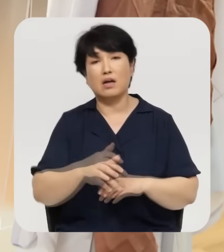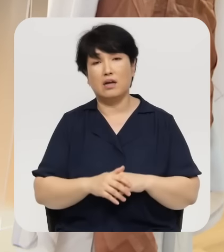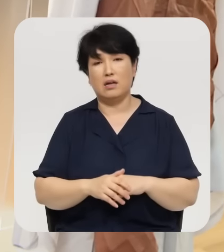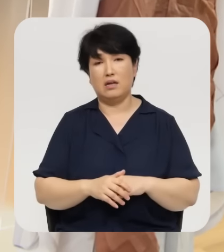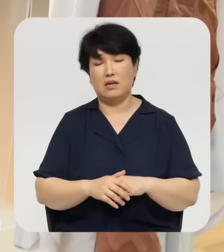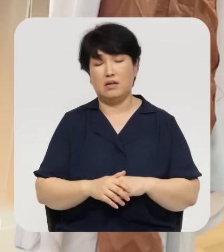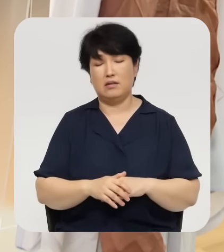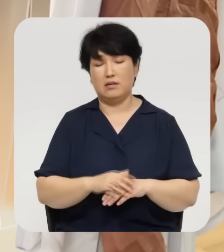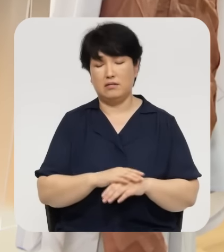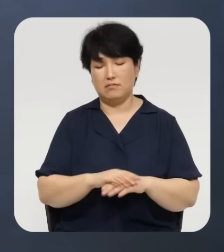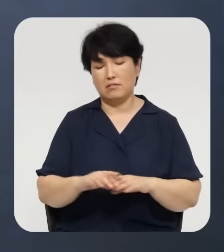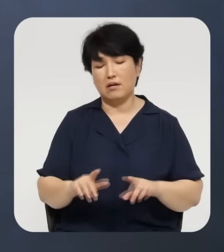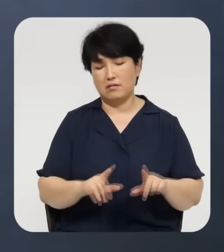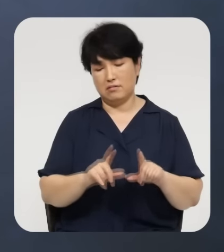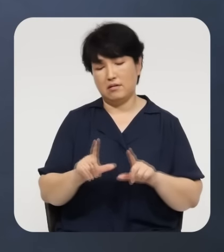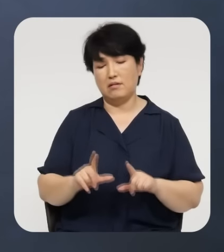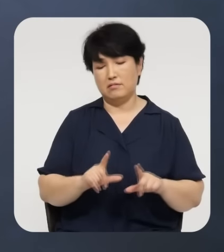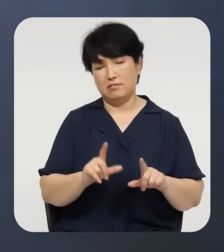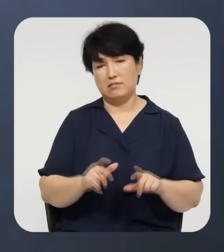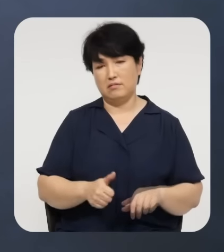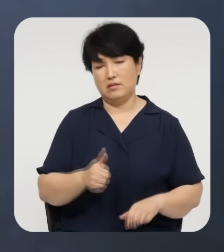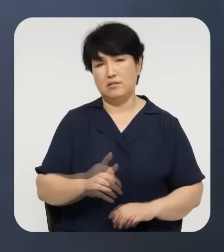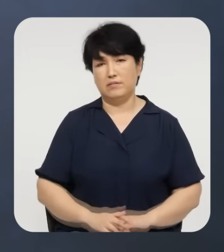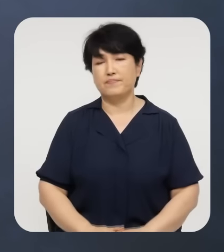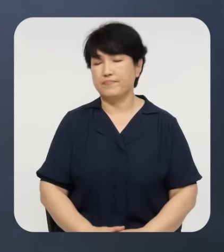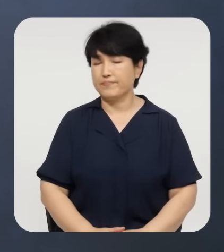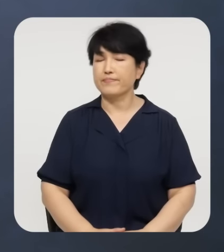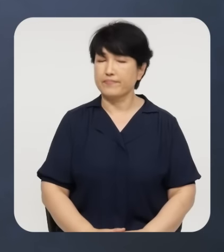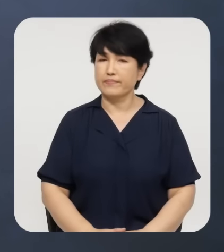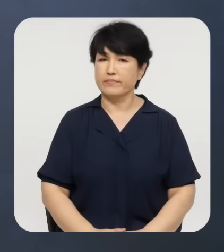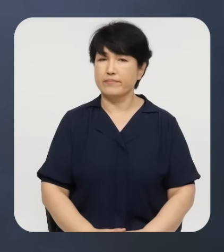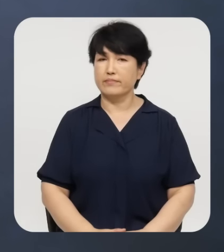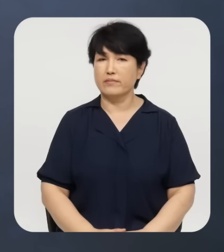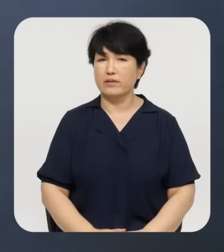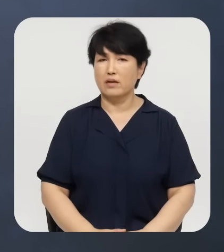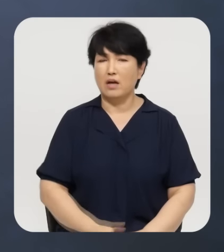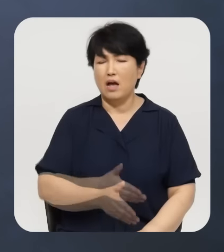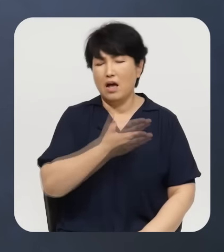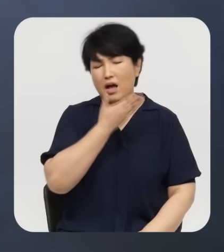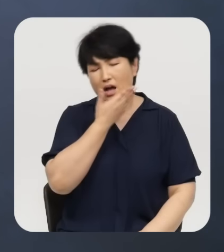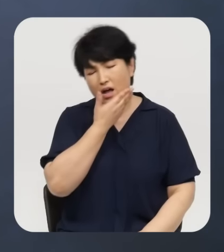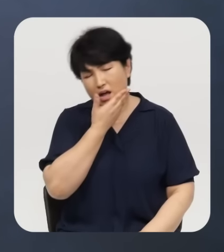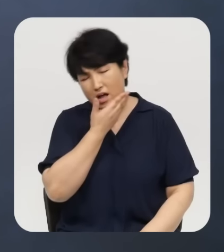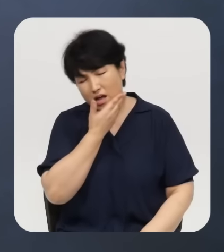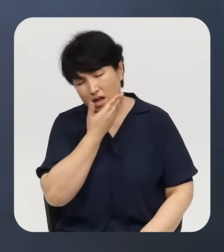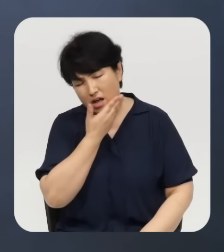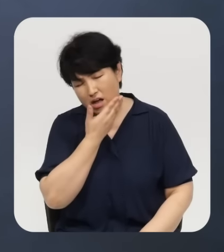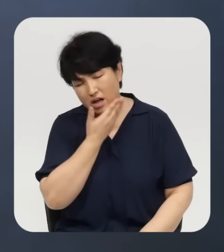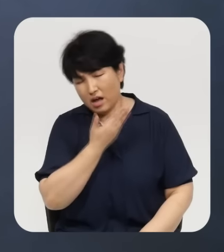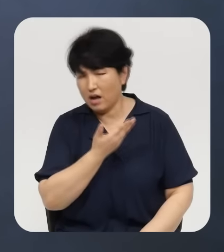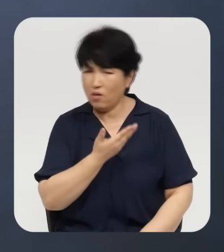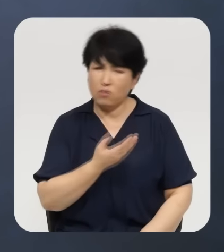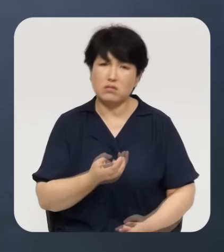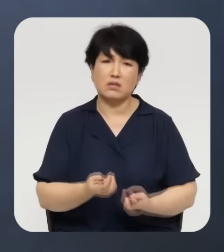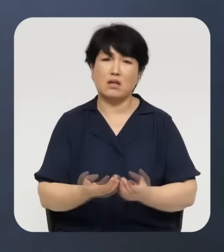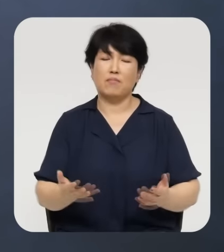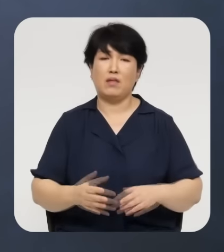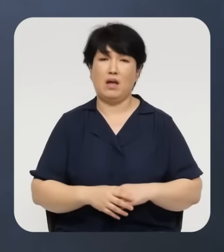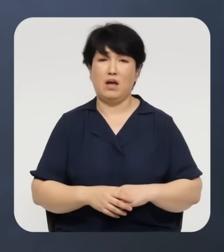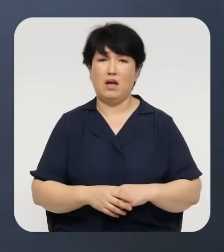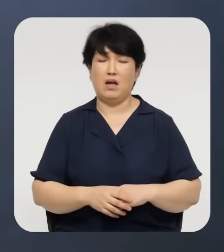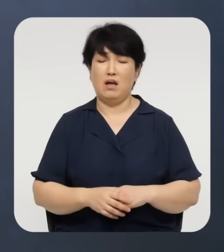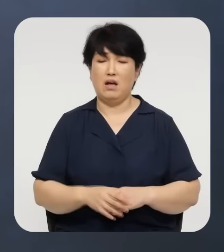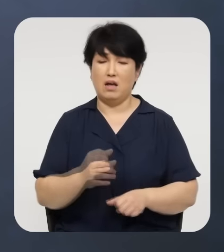잘 사는 게 좋죠. 그러니까 어떻게 네. 안타까움이란 건 이루 말할 수가 없지만